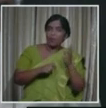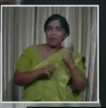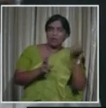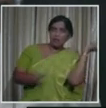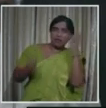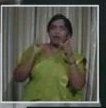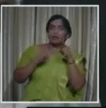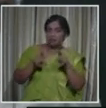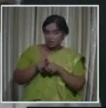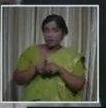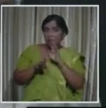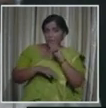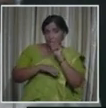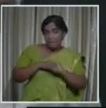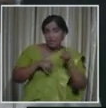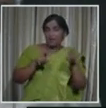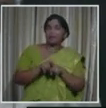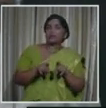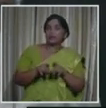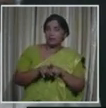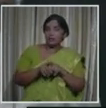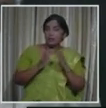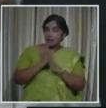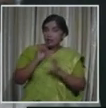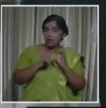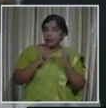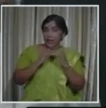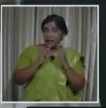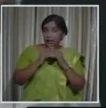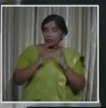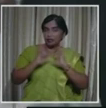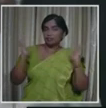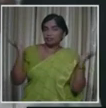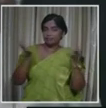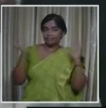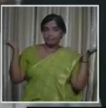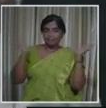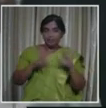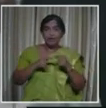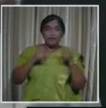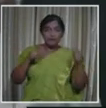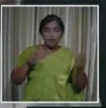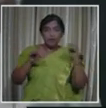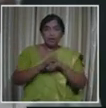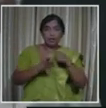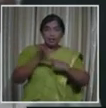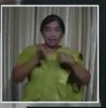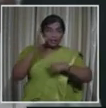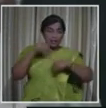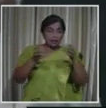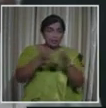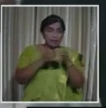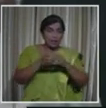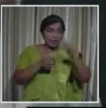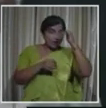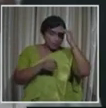නෙවෙයි සංවිධානාත්මකව හැම මන්ත්‍රීවරගෙම ගෙදර වට කරන්න කියන විපක්ෂයේ නියෝජනය කරන දේශපාලන පක්ෂවල නායකයන් එදා